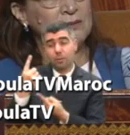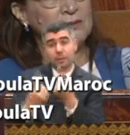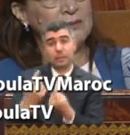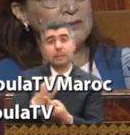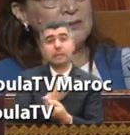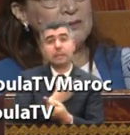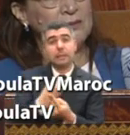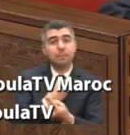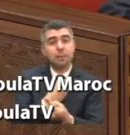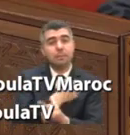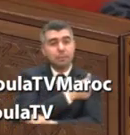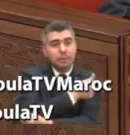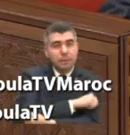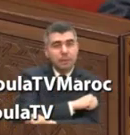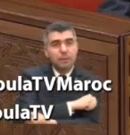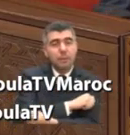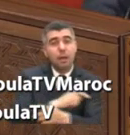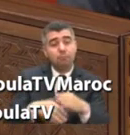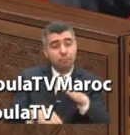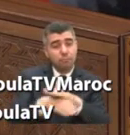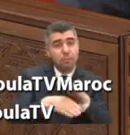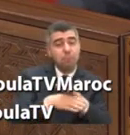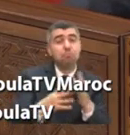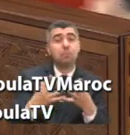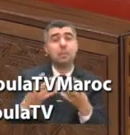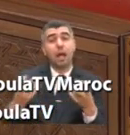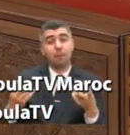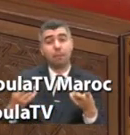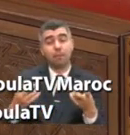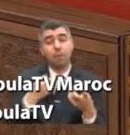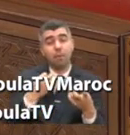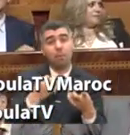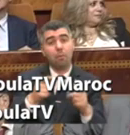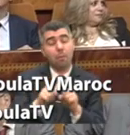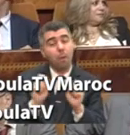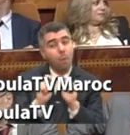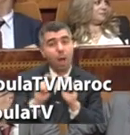ولا كيخلق واحد، وصل لواحد الحد كارثي باش نكونوا واضحين.